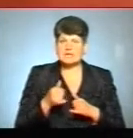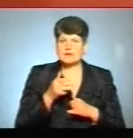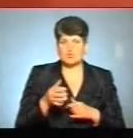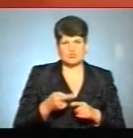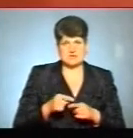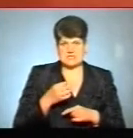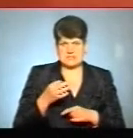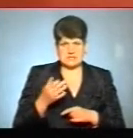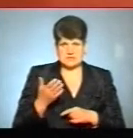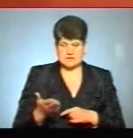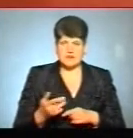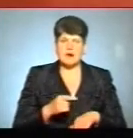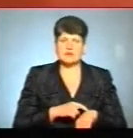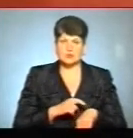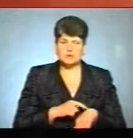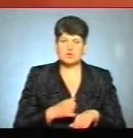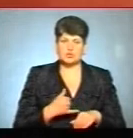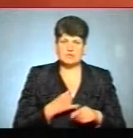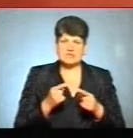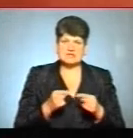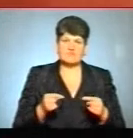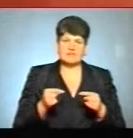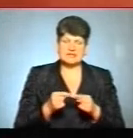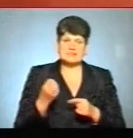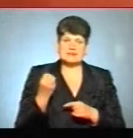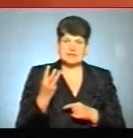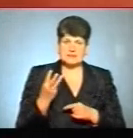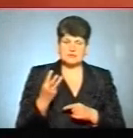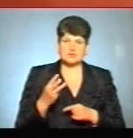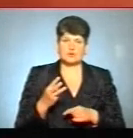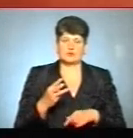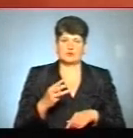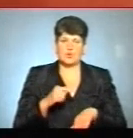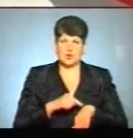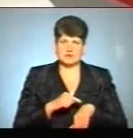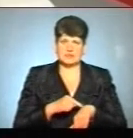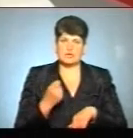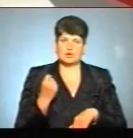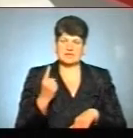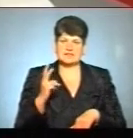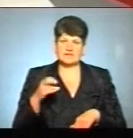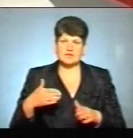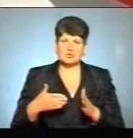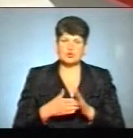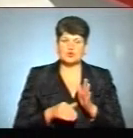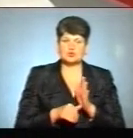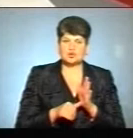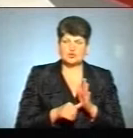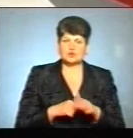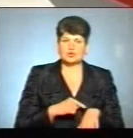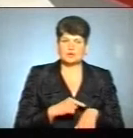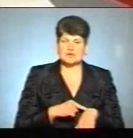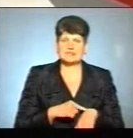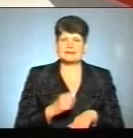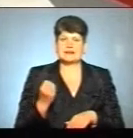але години в нас визначені орієнтовно з 13 години 11 квітня до 6 години 13 квітня, до